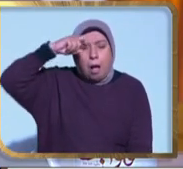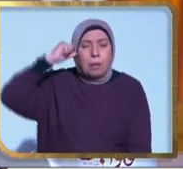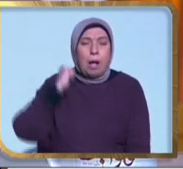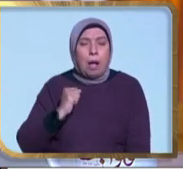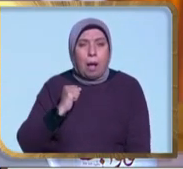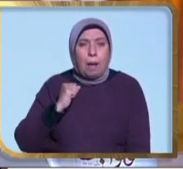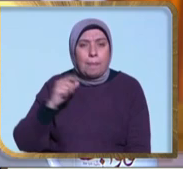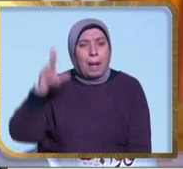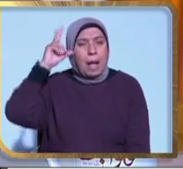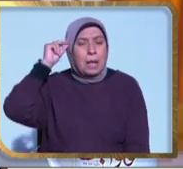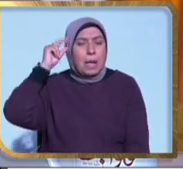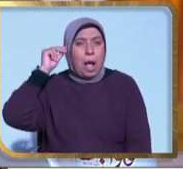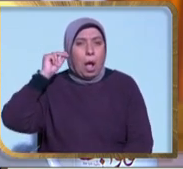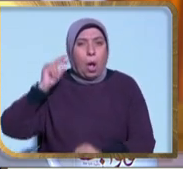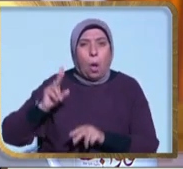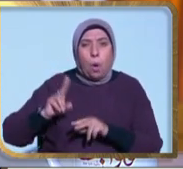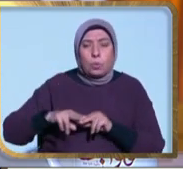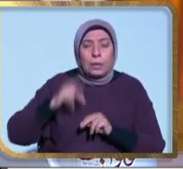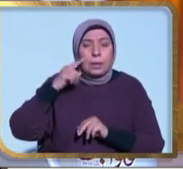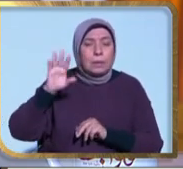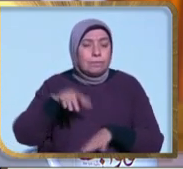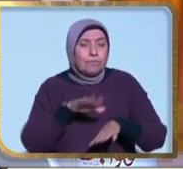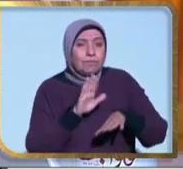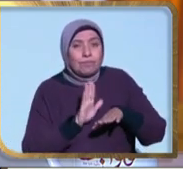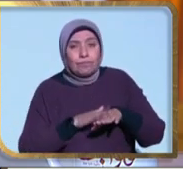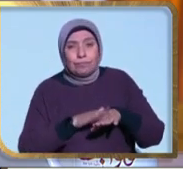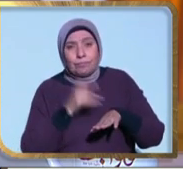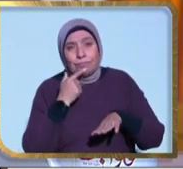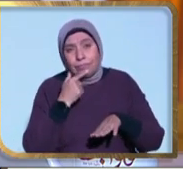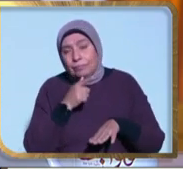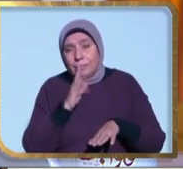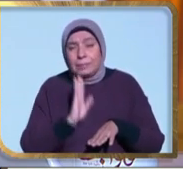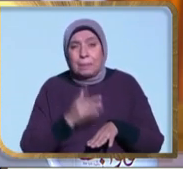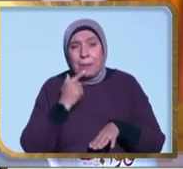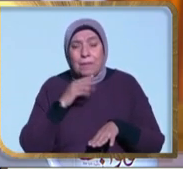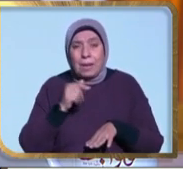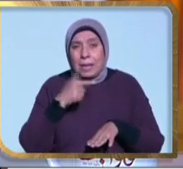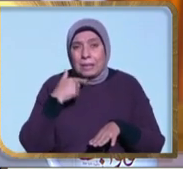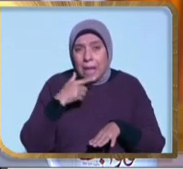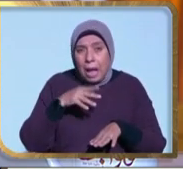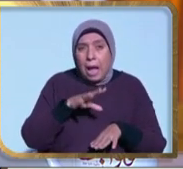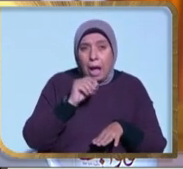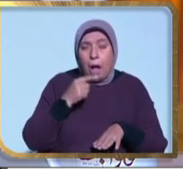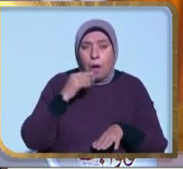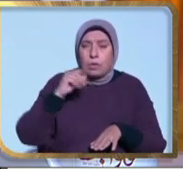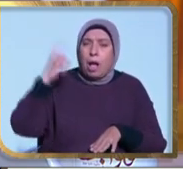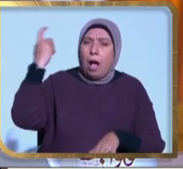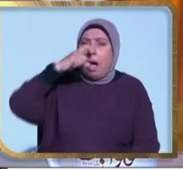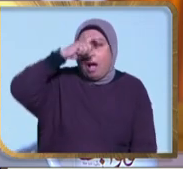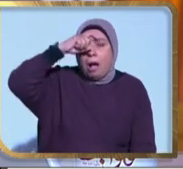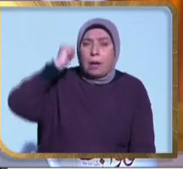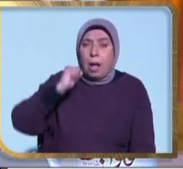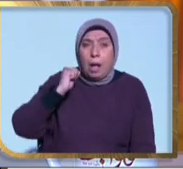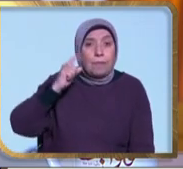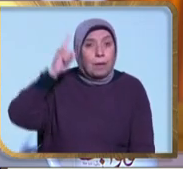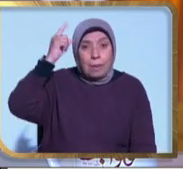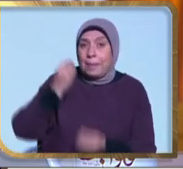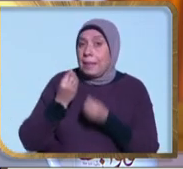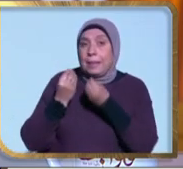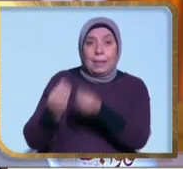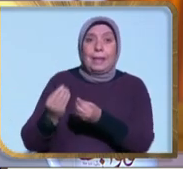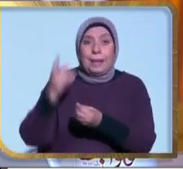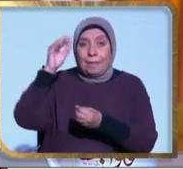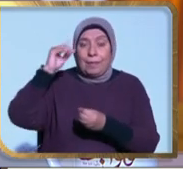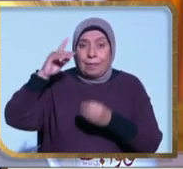الظل او هذه الغمامه السحابه العظيمه اللي كانت بتمشي معاهم منتهى التدليل كان لبني